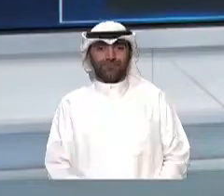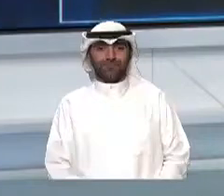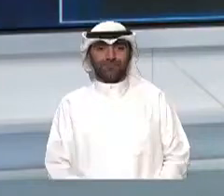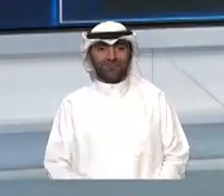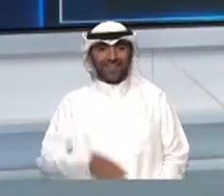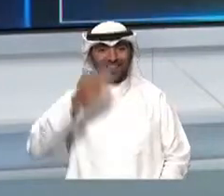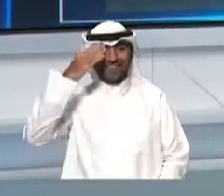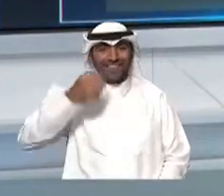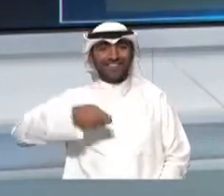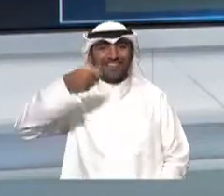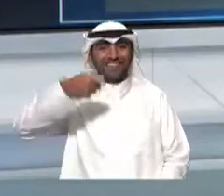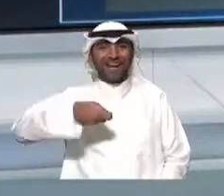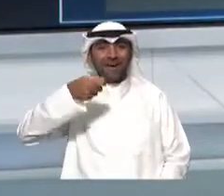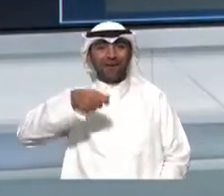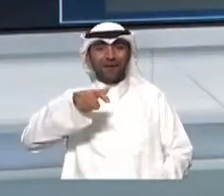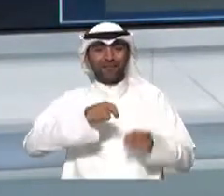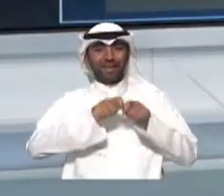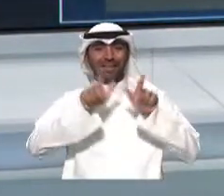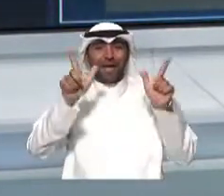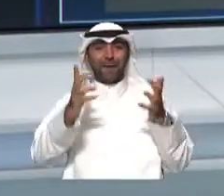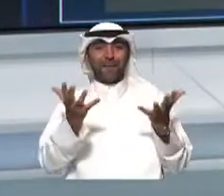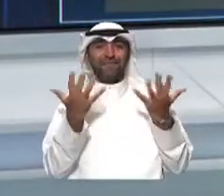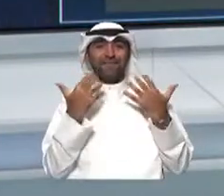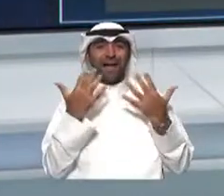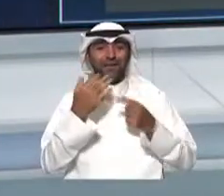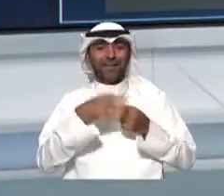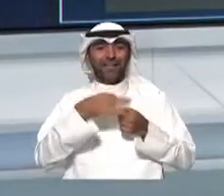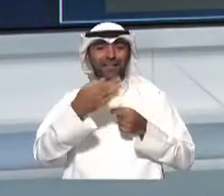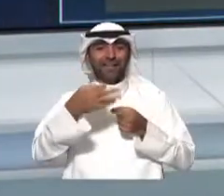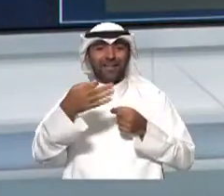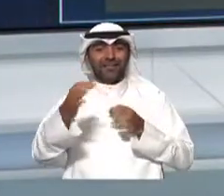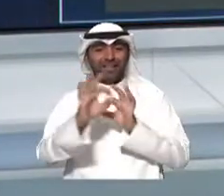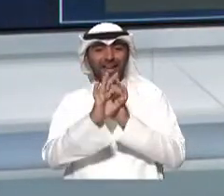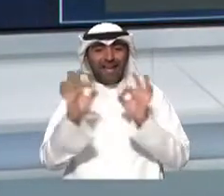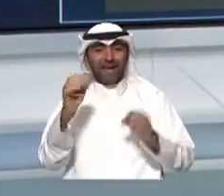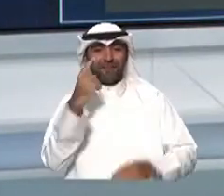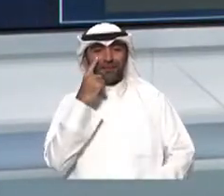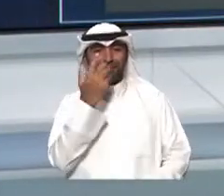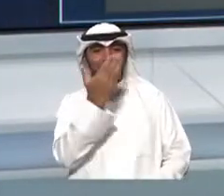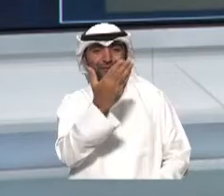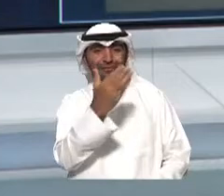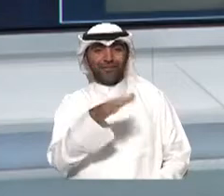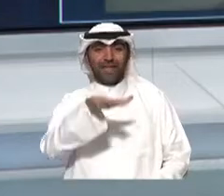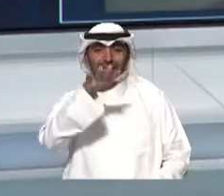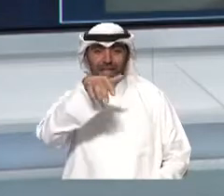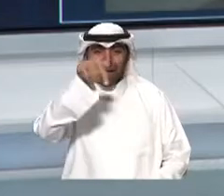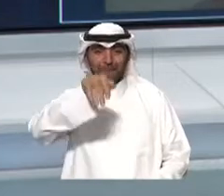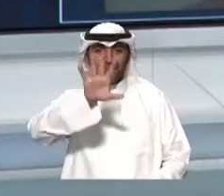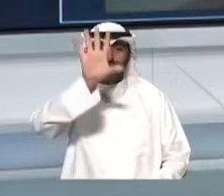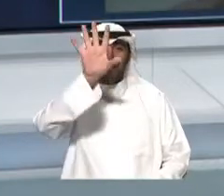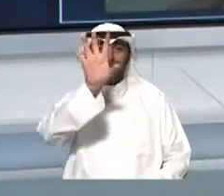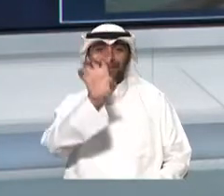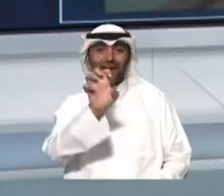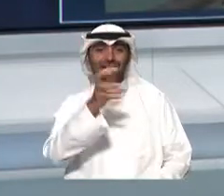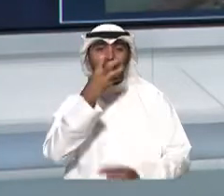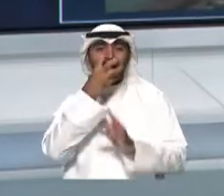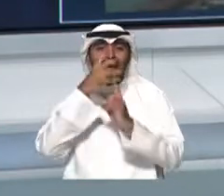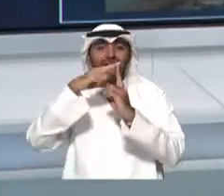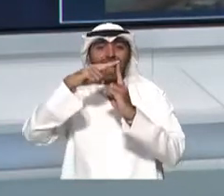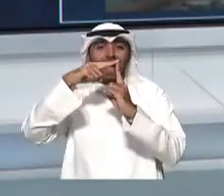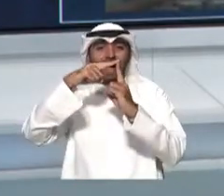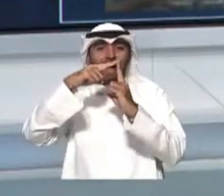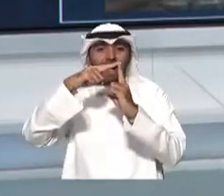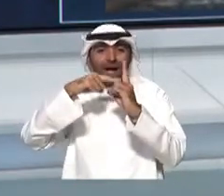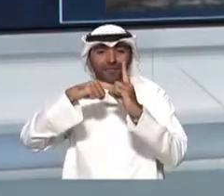السلام عليكم مشاهدي الكرام، حياكم الله في نشرتنا الجوية. أجواء حارة إلى مائلة للحرارة هذه الليلة، واستمرار تقلب الرياح خاصة على المناطق